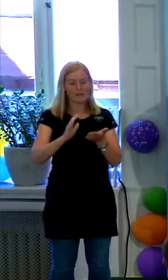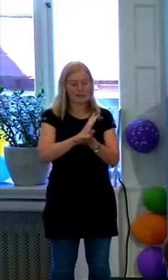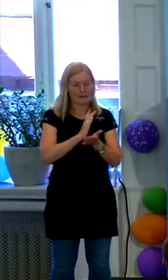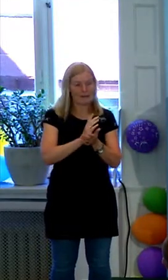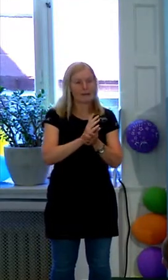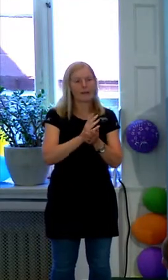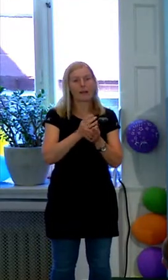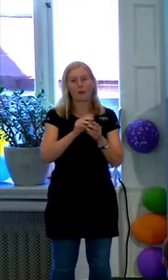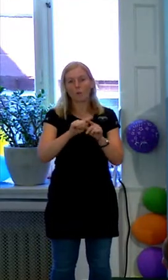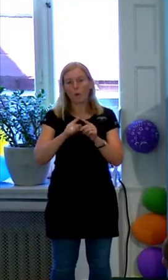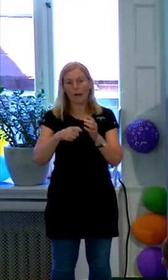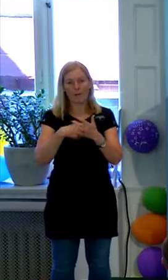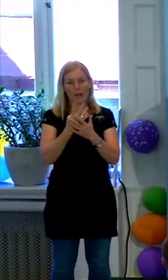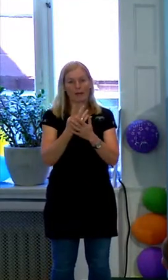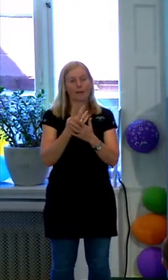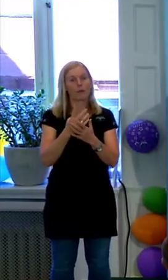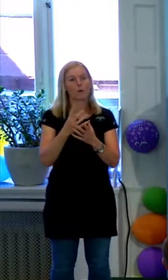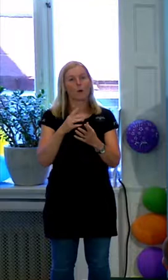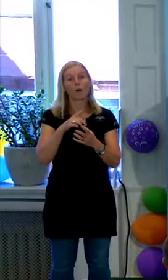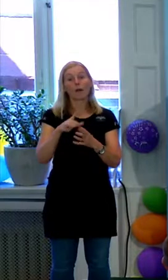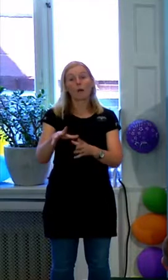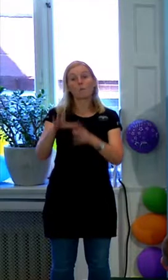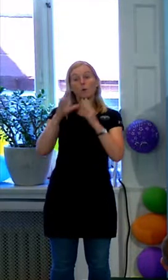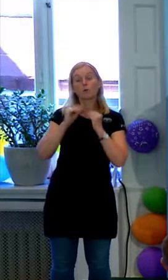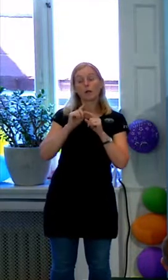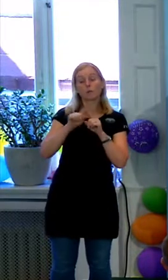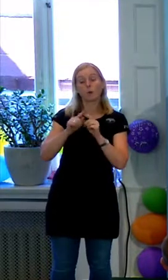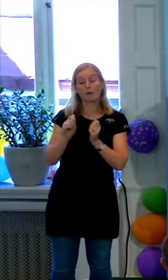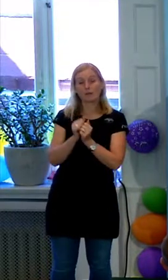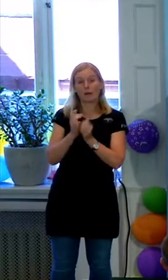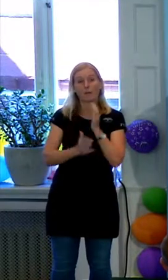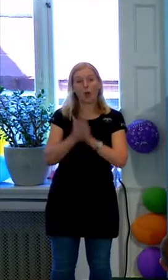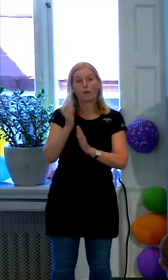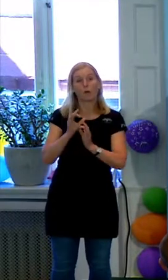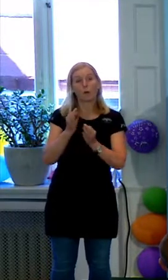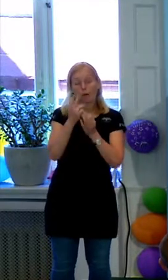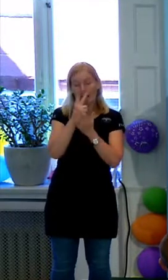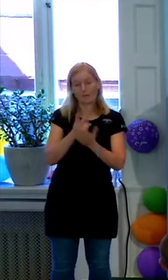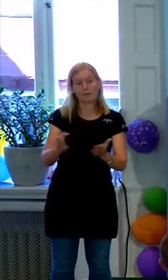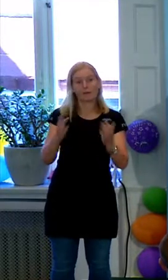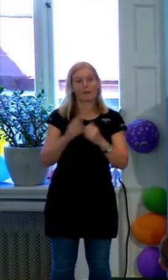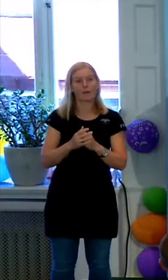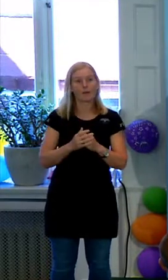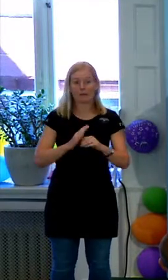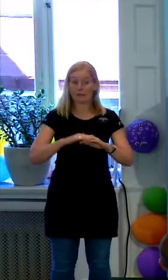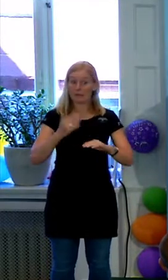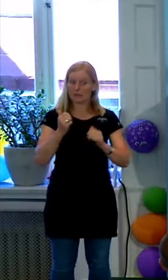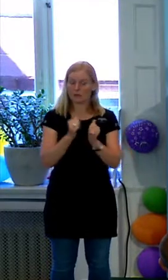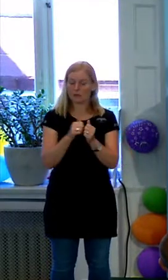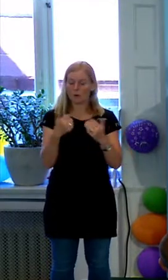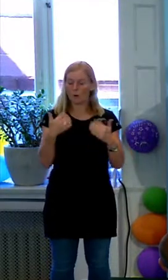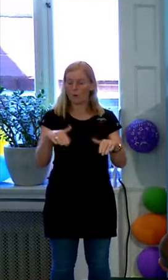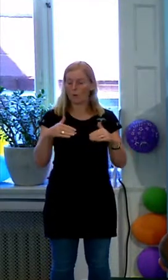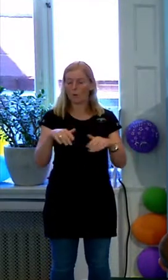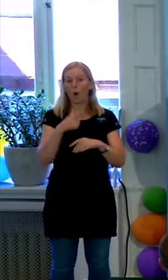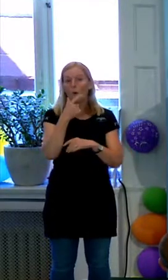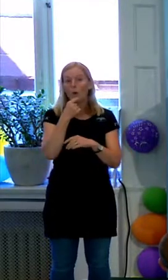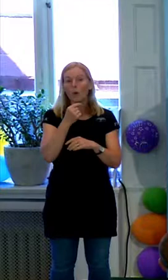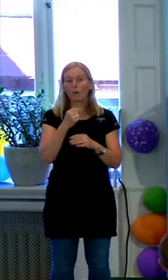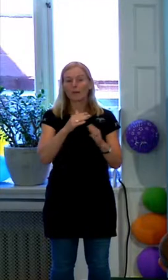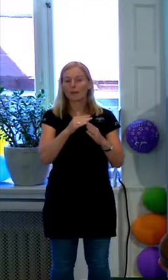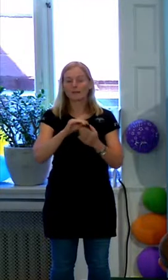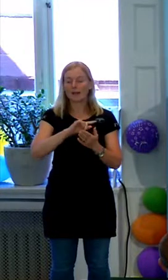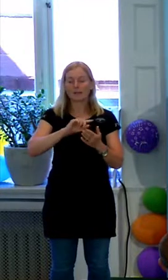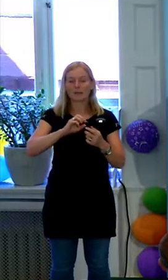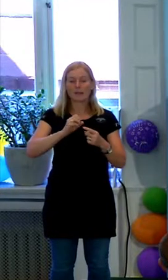har tagits emot lite blandat kan man väl säga, beroende på hur det har gestaltats. Det är ju känsliga saker och Lund är ju en